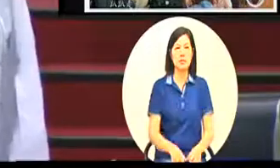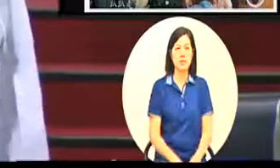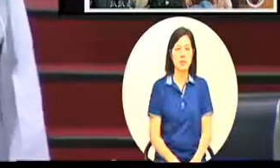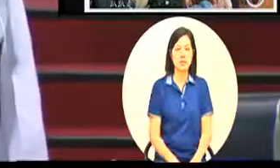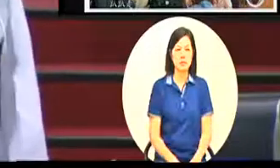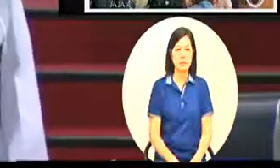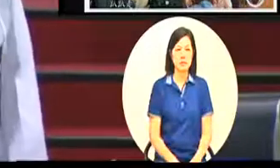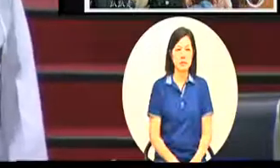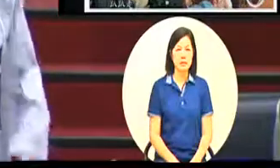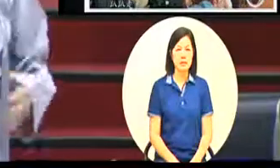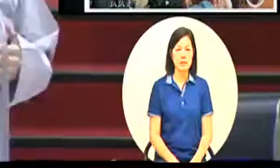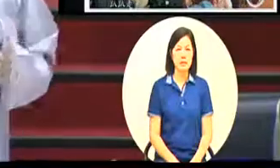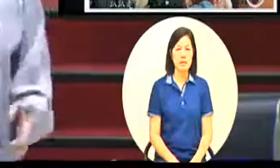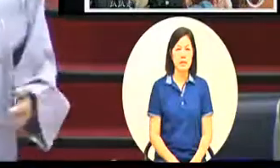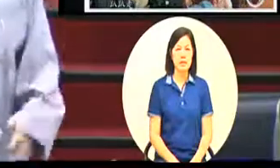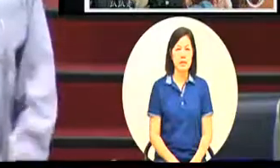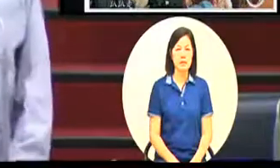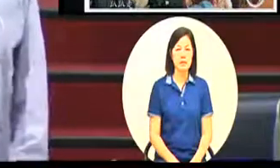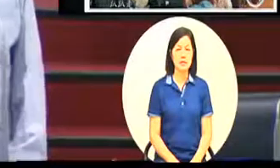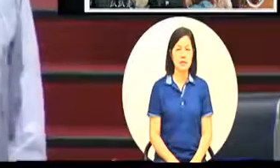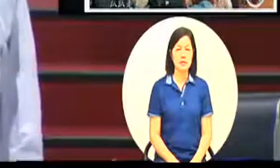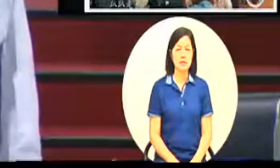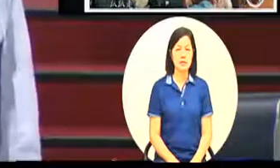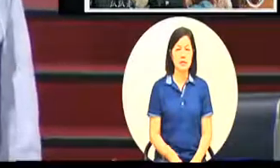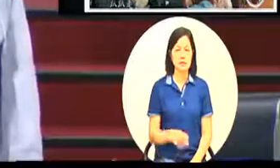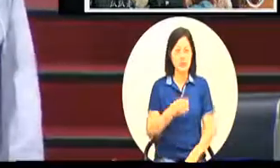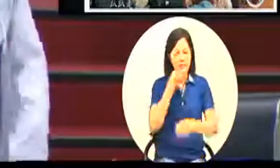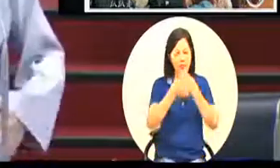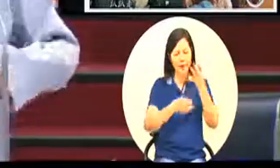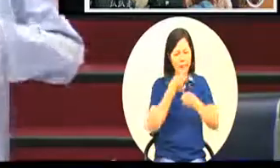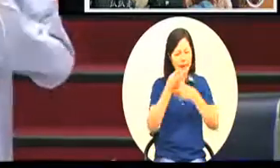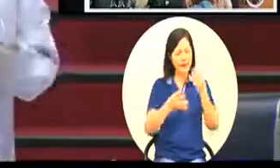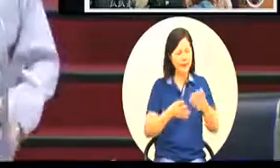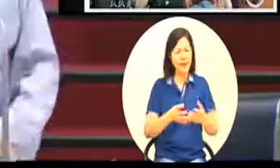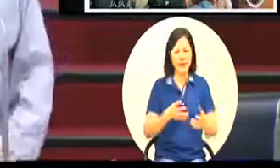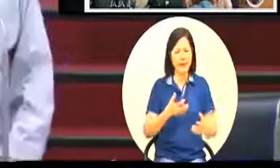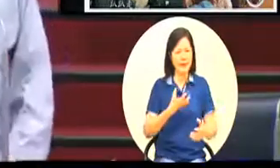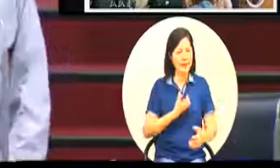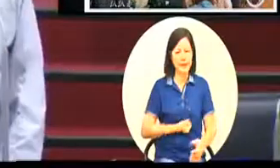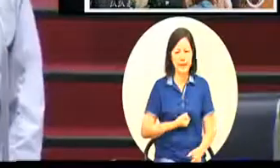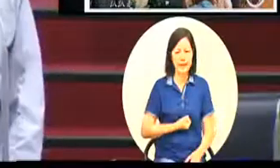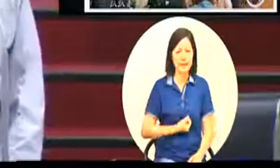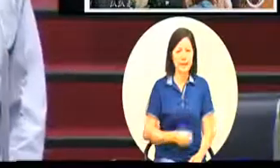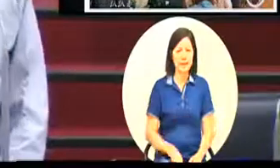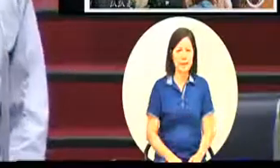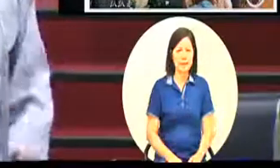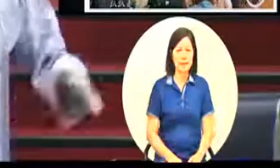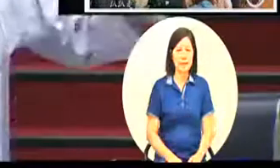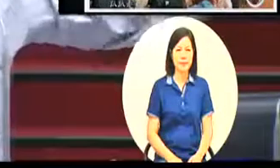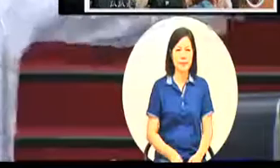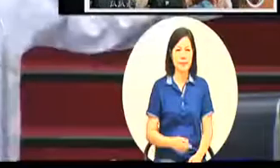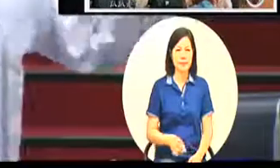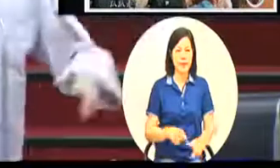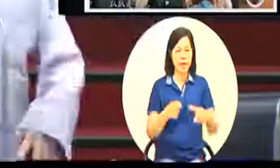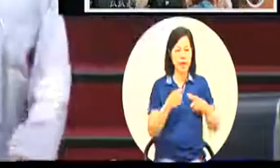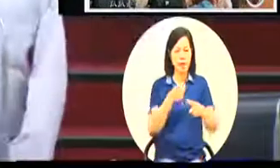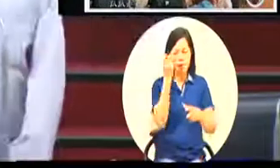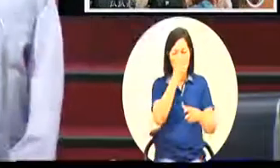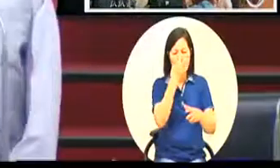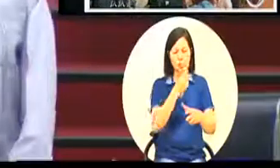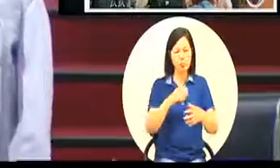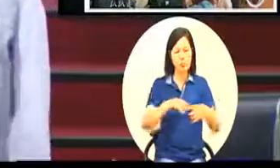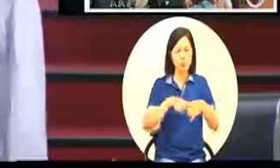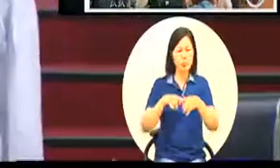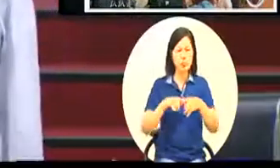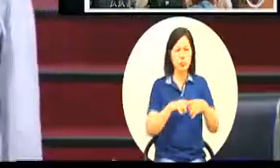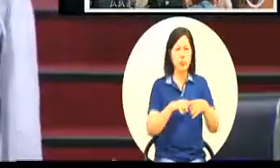所以，实在讲，即讲我也做运气，但是我今仔强调，无公都联盟的，着佫较拍尾啊命啦，